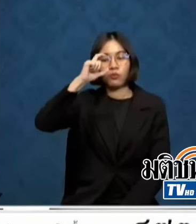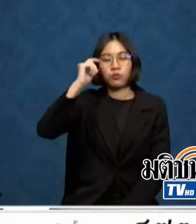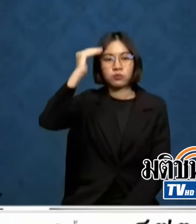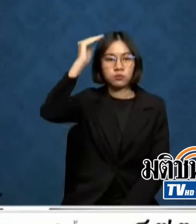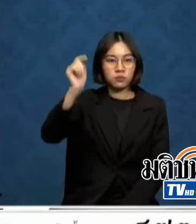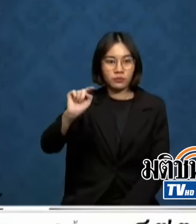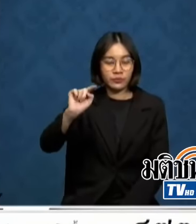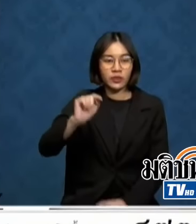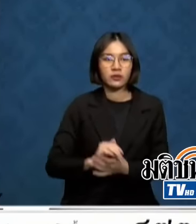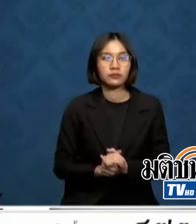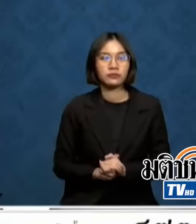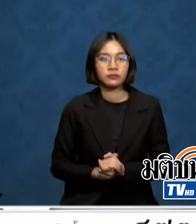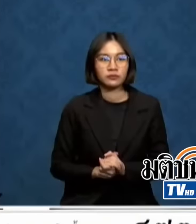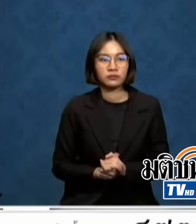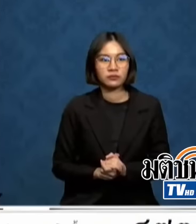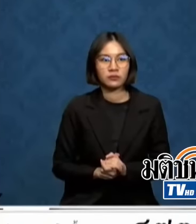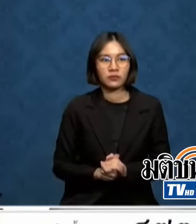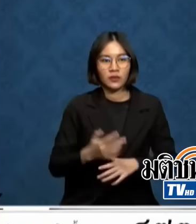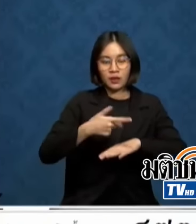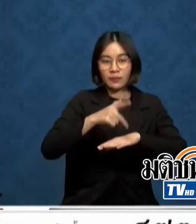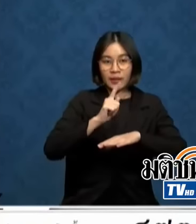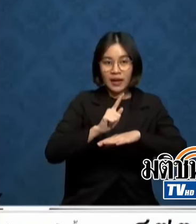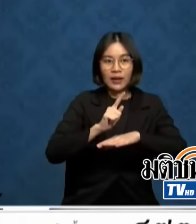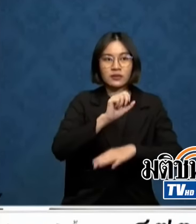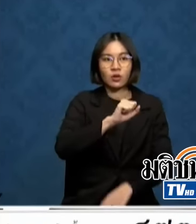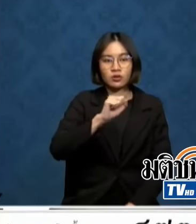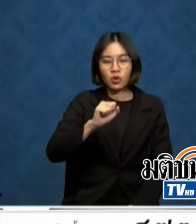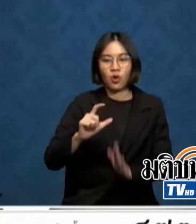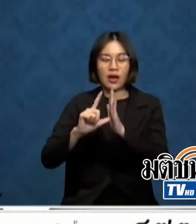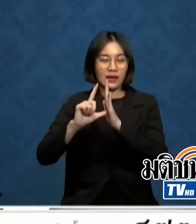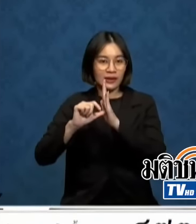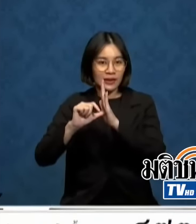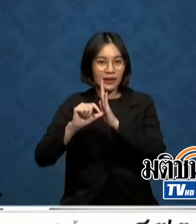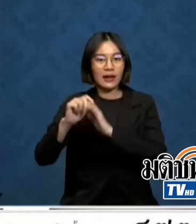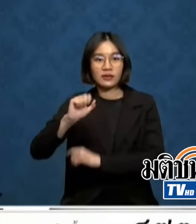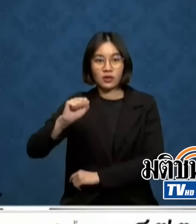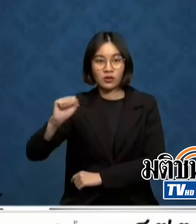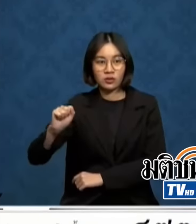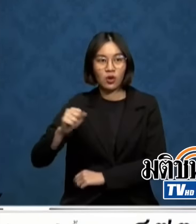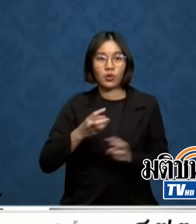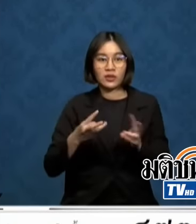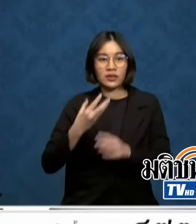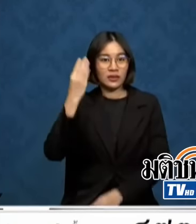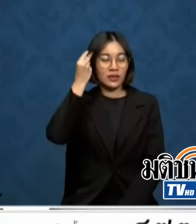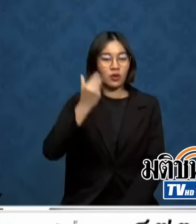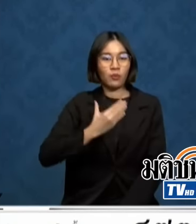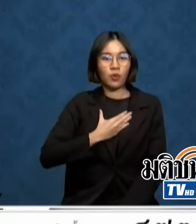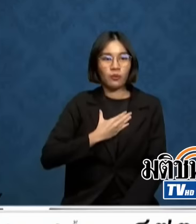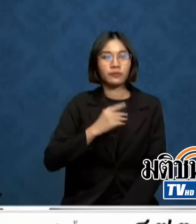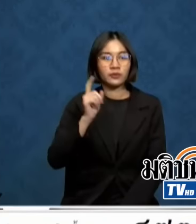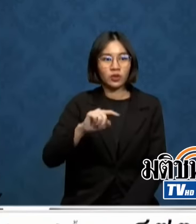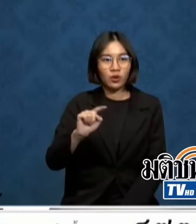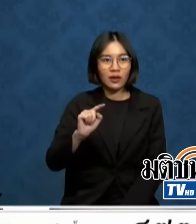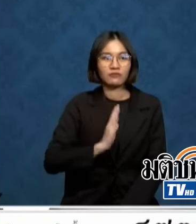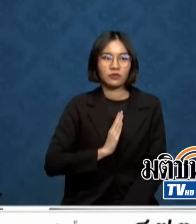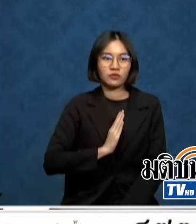นั้นก็คือบทเรียนที่ว่าทางประธานสภาและสำนักเลขาธิการสภาผู้แทนราษฎรนั้นในมุมมองของผมควรจะมีความ